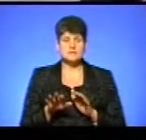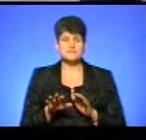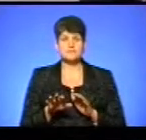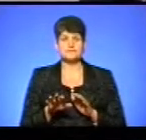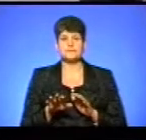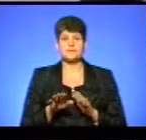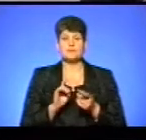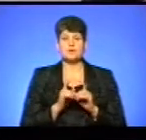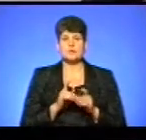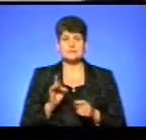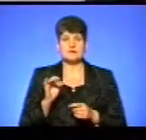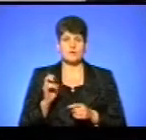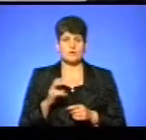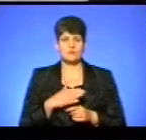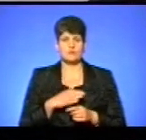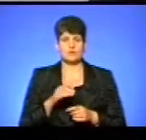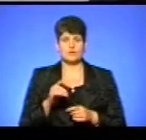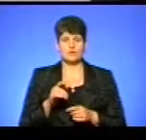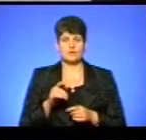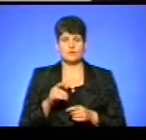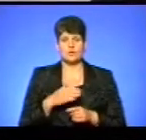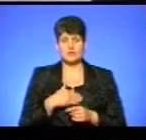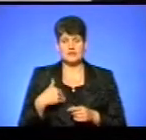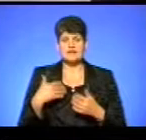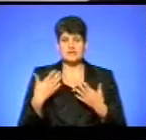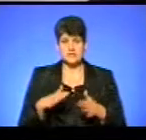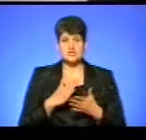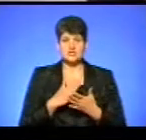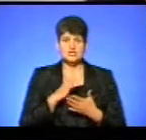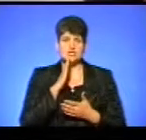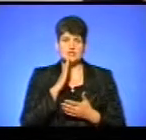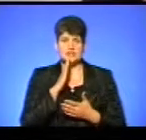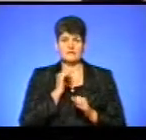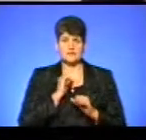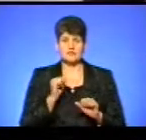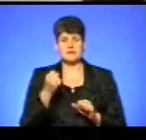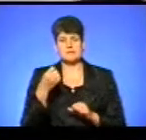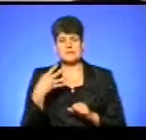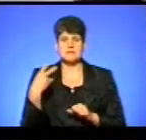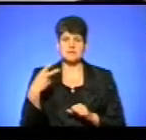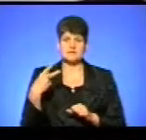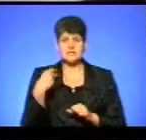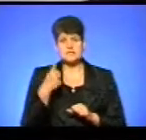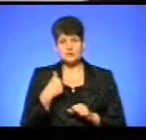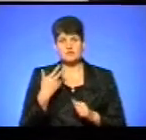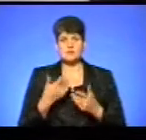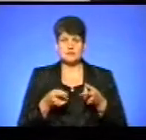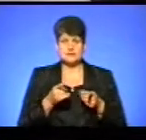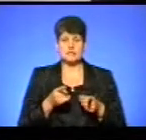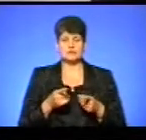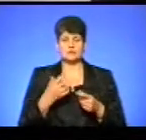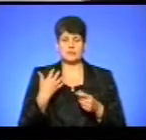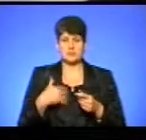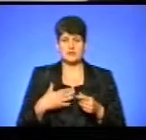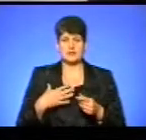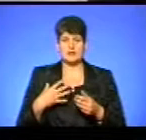акції боротьби з раком грудей. Але є жінки відважні вже по 20 років, по 15, які дійсно пережили ампутацію